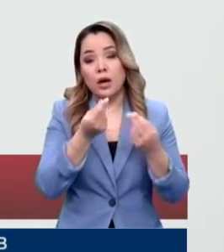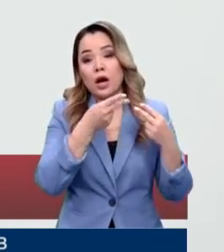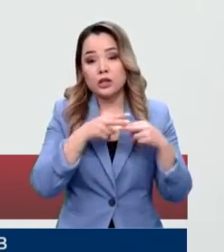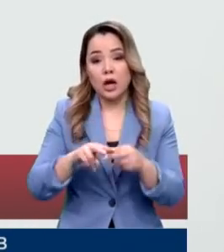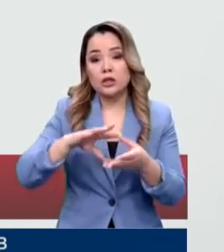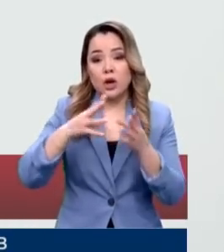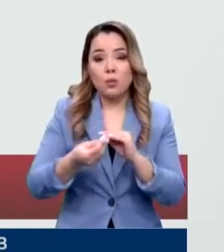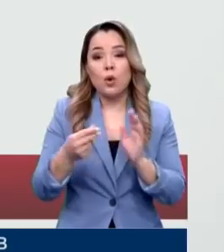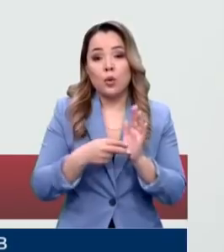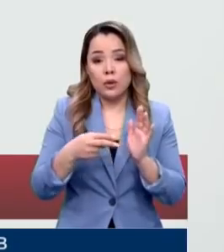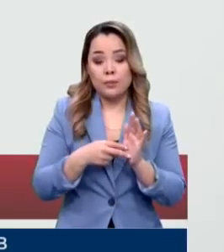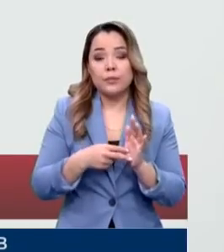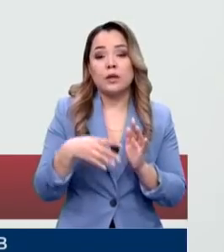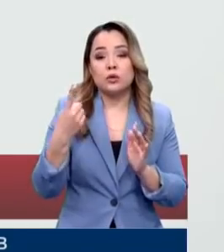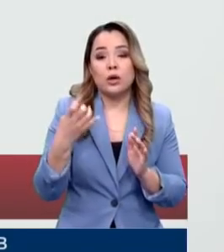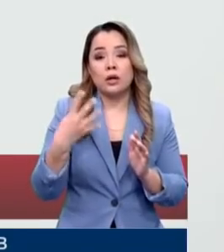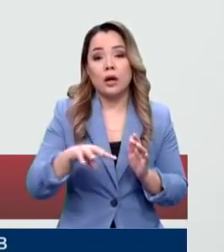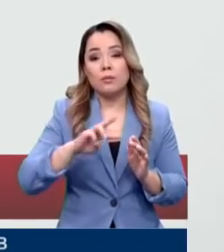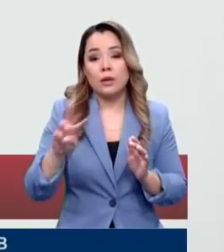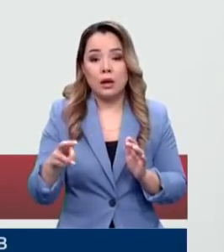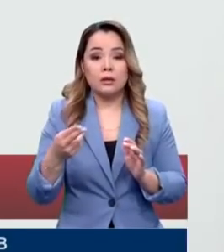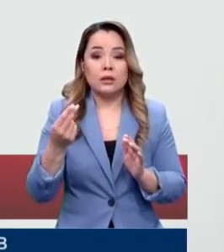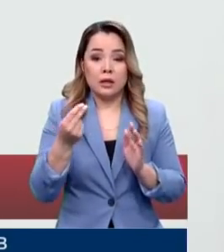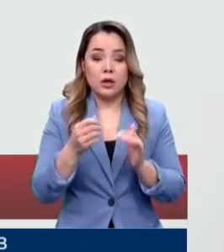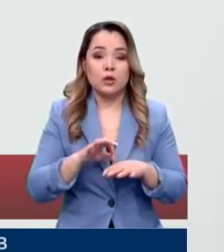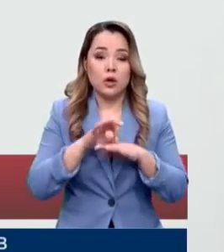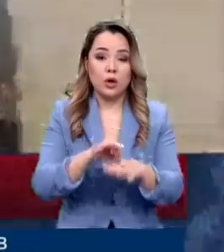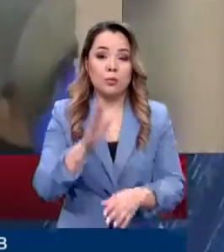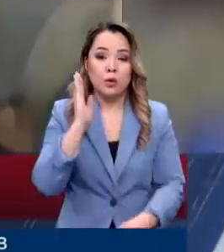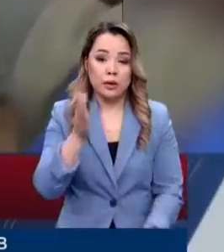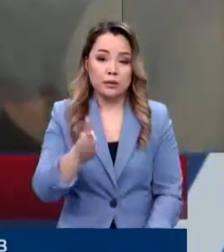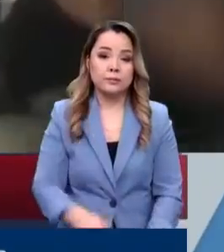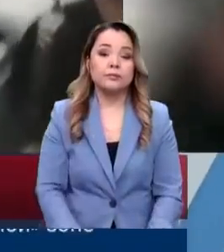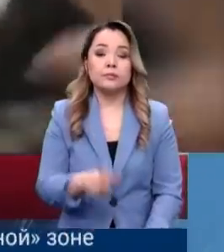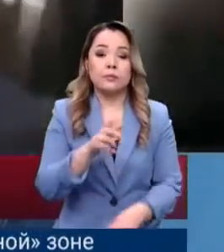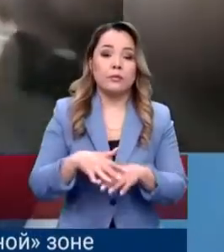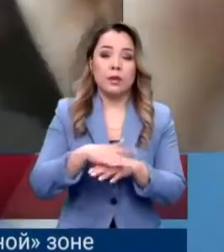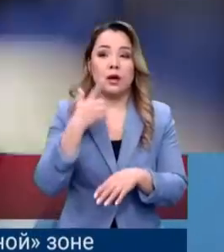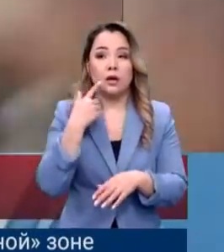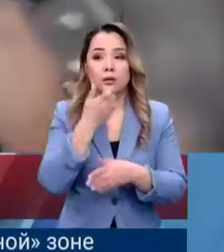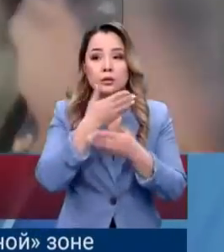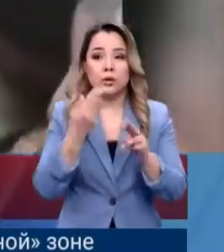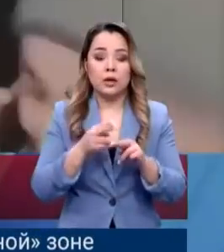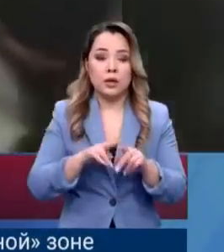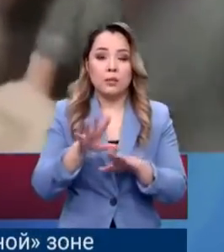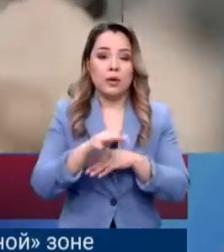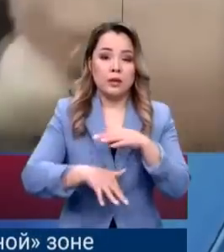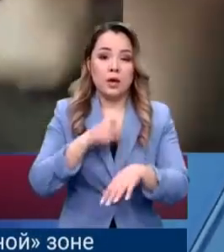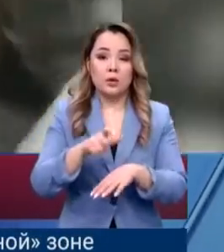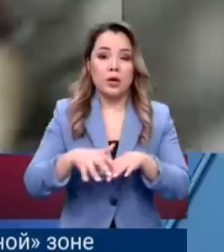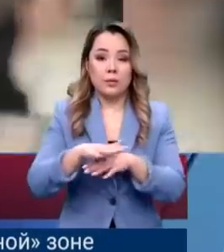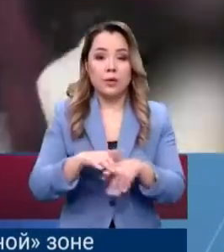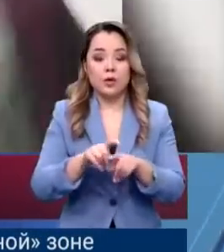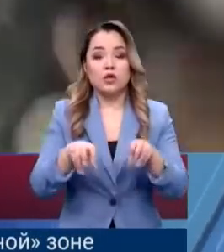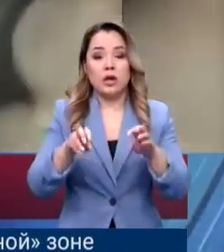қаржыландырудың жалпы көлемі 140 миллиард теңгеге дейін жеткізілетін болады. Халық қант жоқ деп сабылып, шенділер